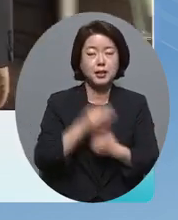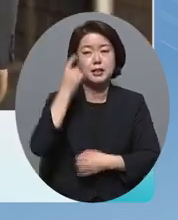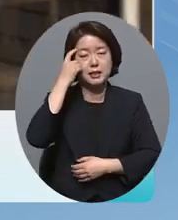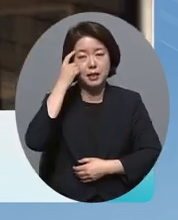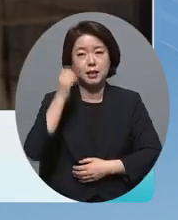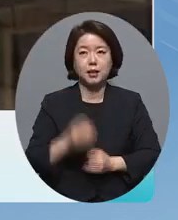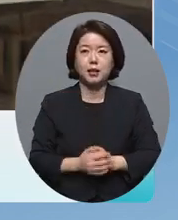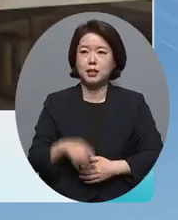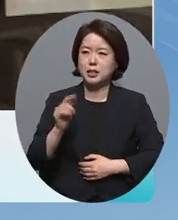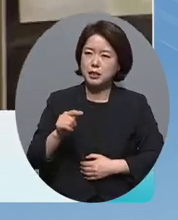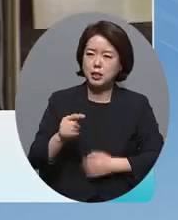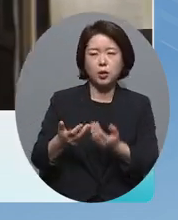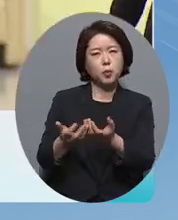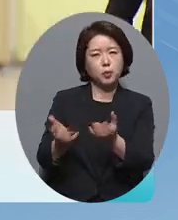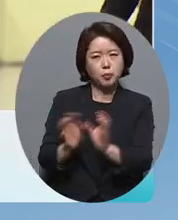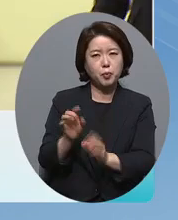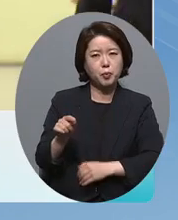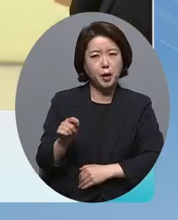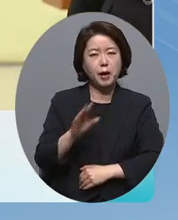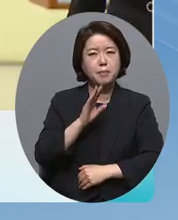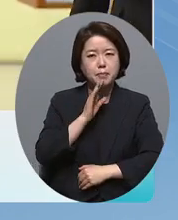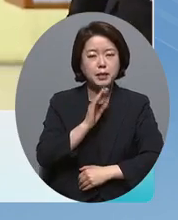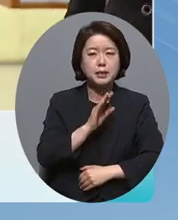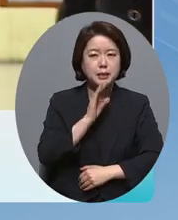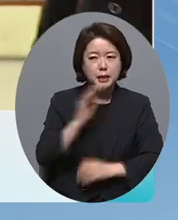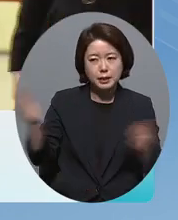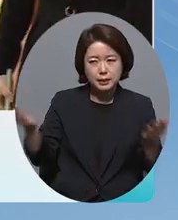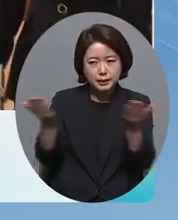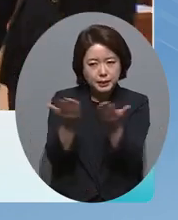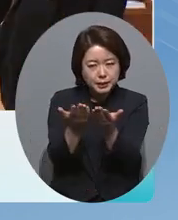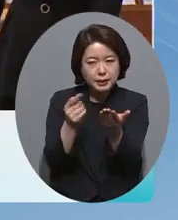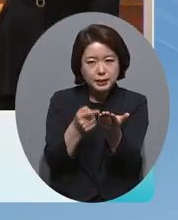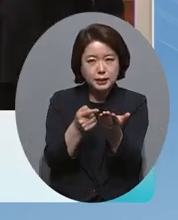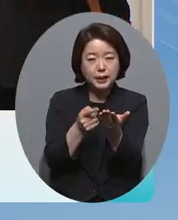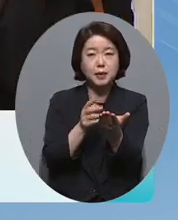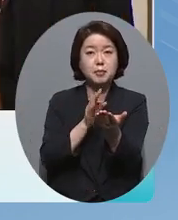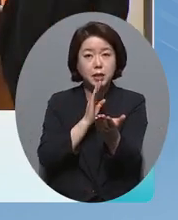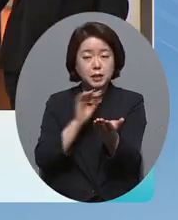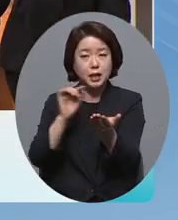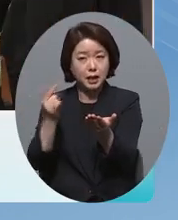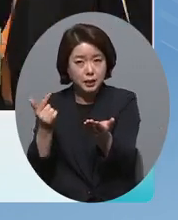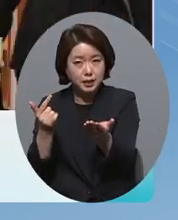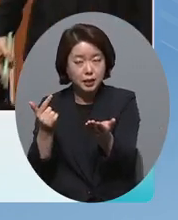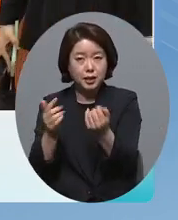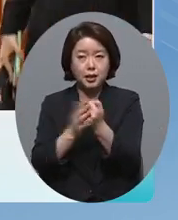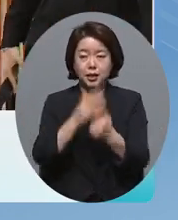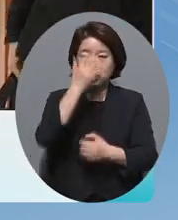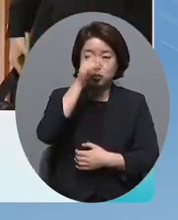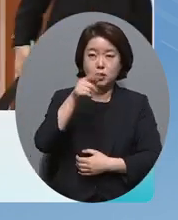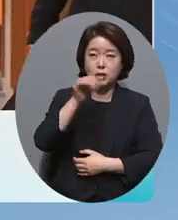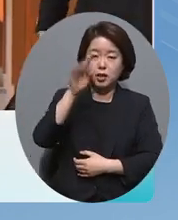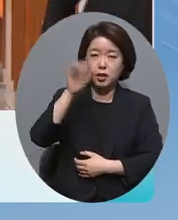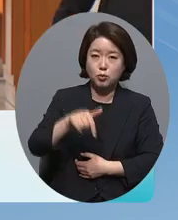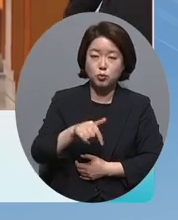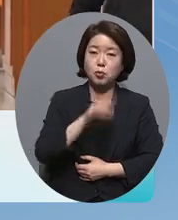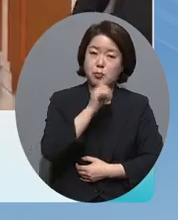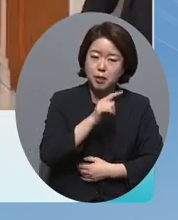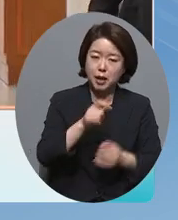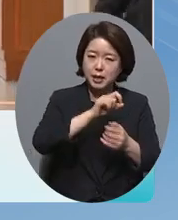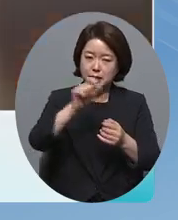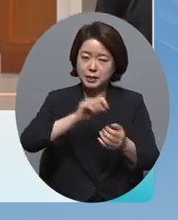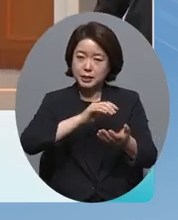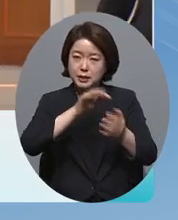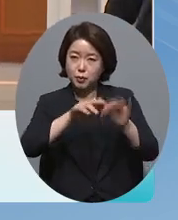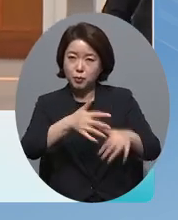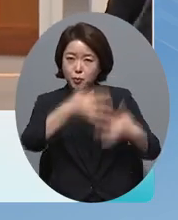생각이 들어서요 이런 부분 그러니까 만약에 사실관계가 맞냐 아니냐 그러니까 최강의 했던 발언이나 이런 글을 썼던 것들이